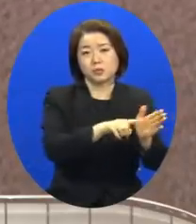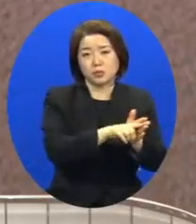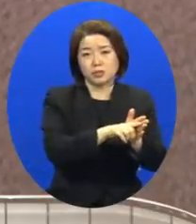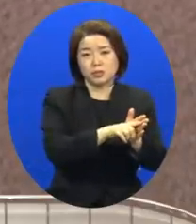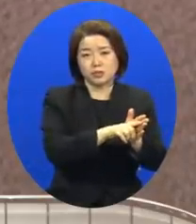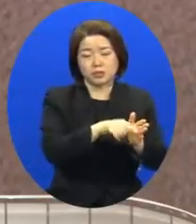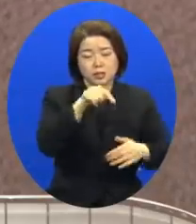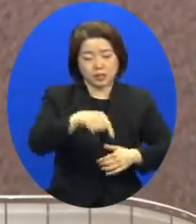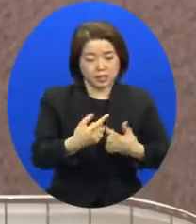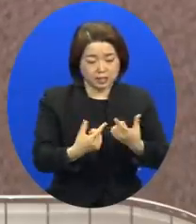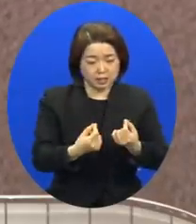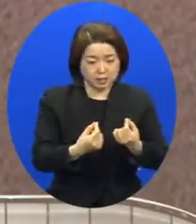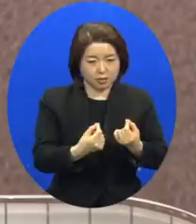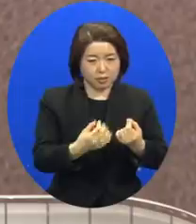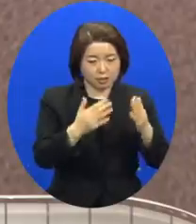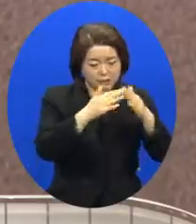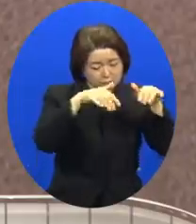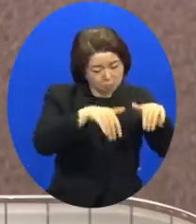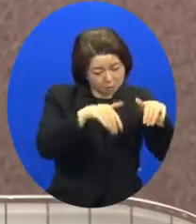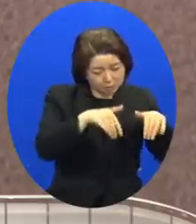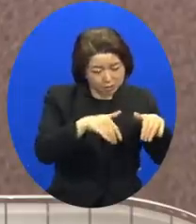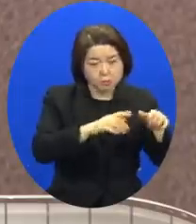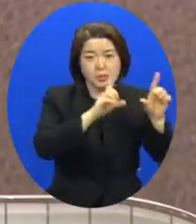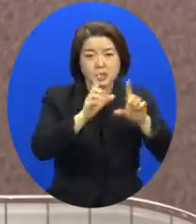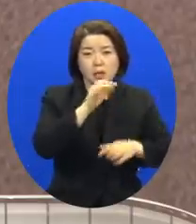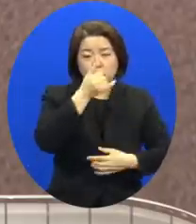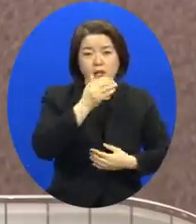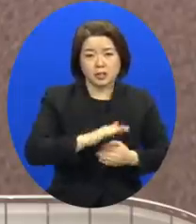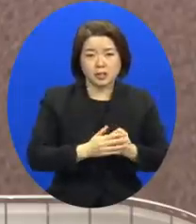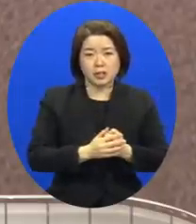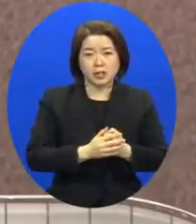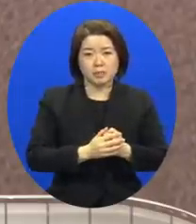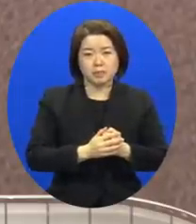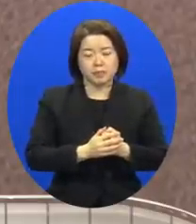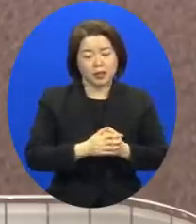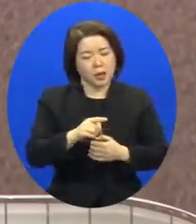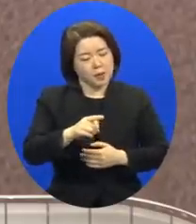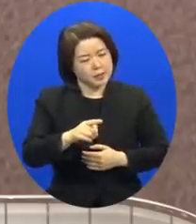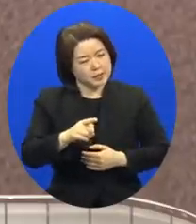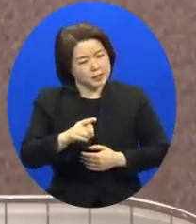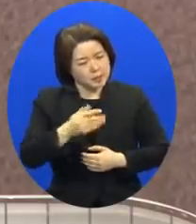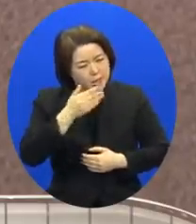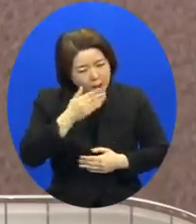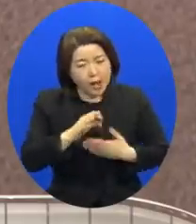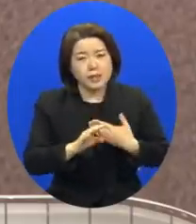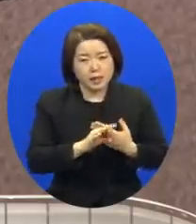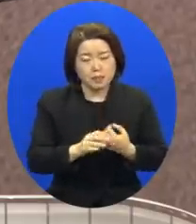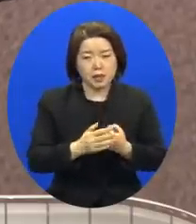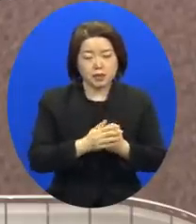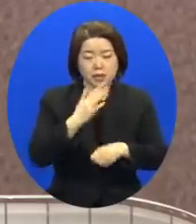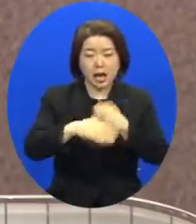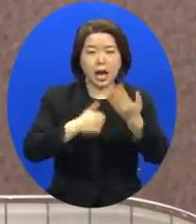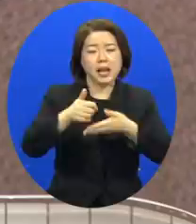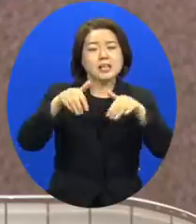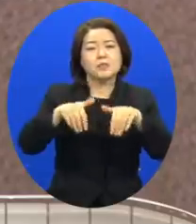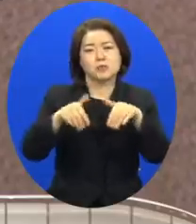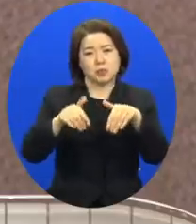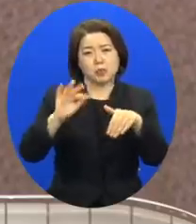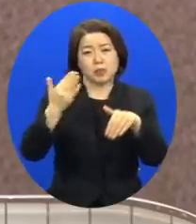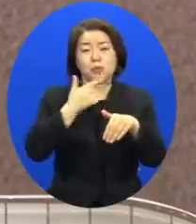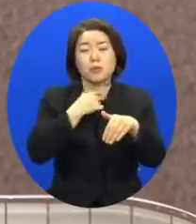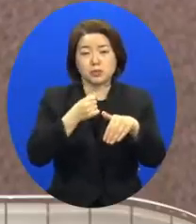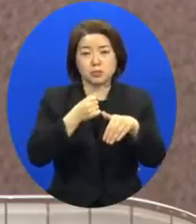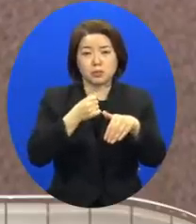머슴살이를 하고 있는데 이왕 머슴살이를 할꺼면 하나님의 머슴이 되고 싶습니다